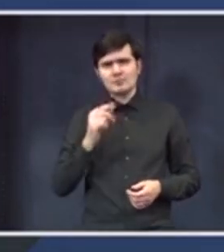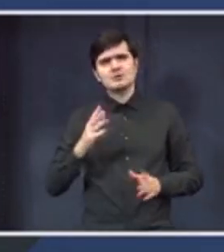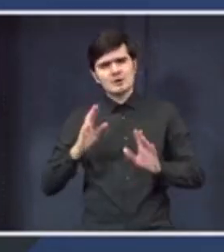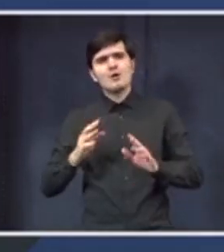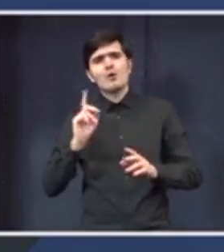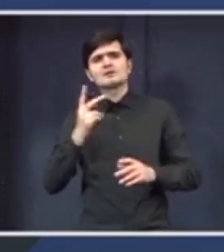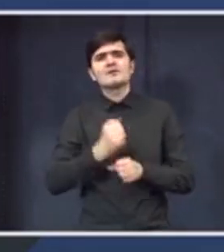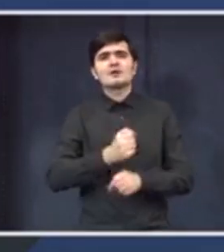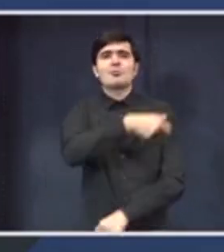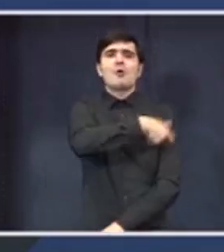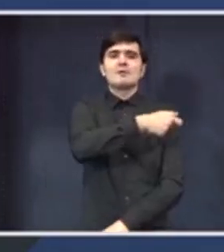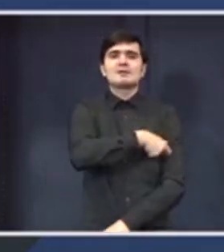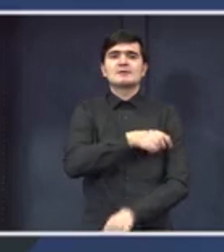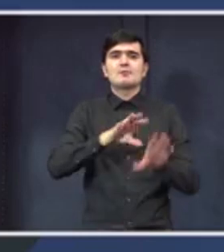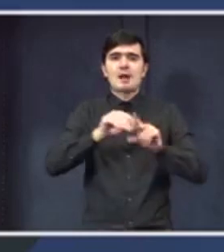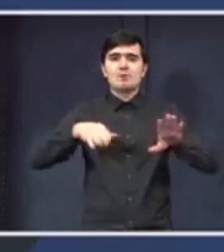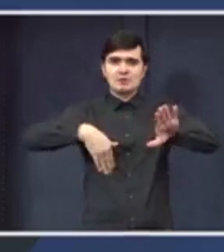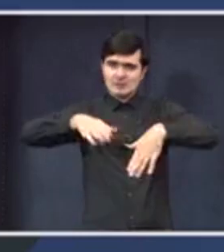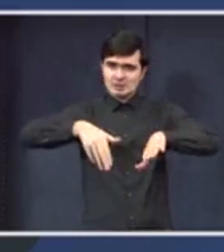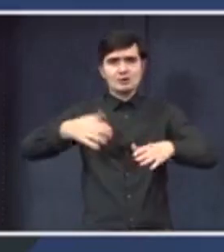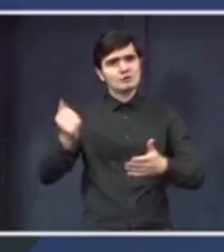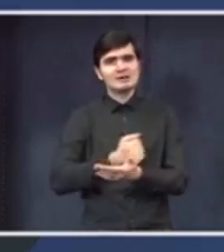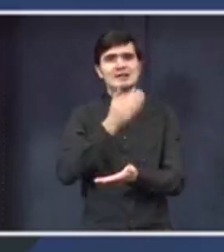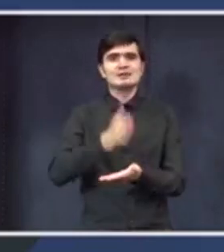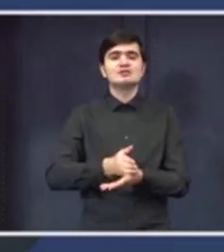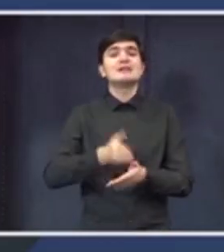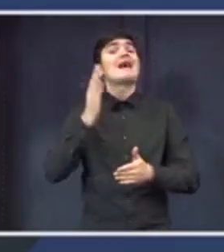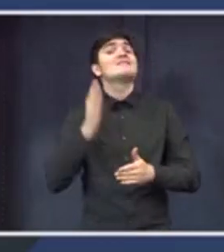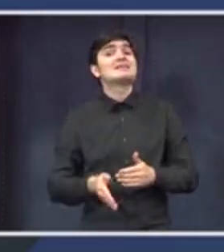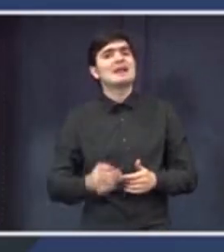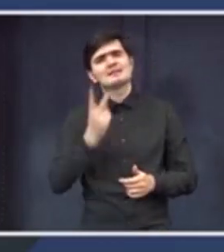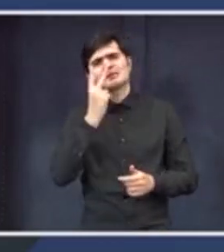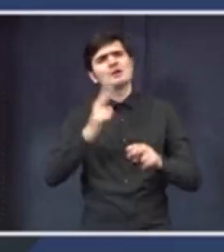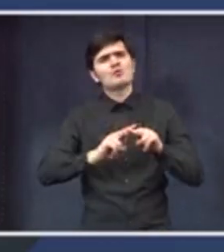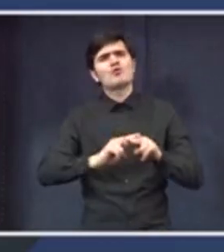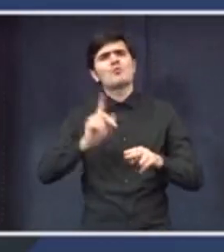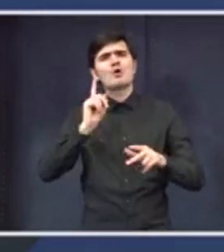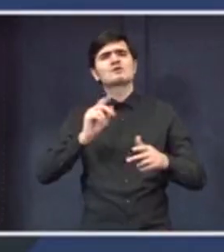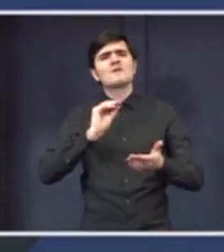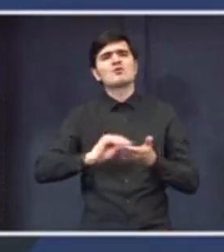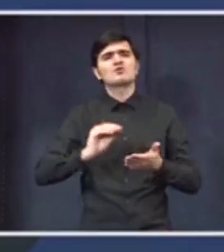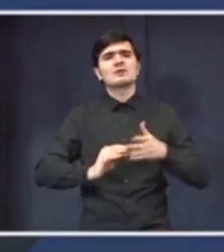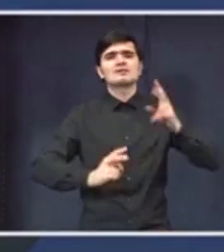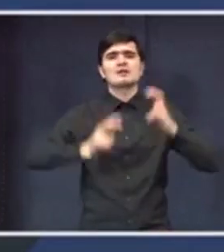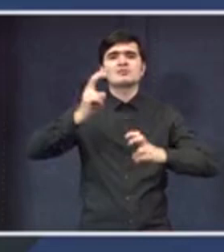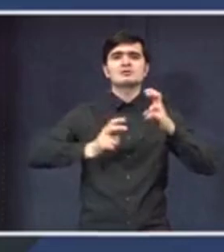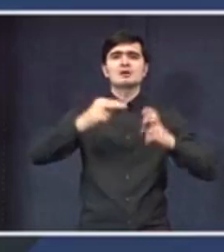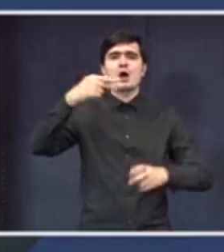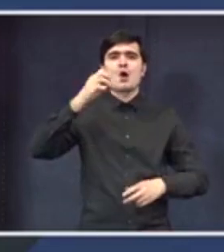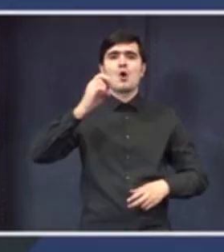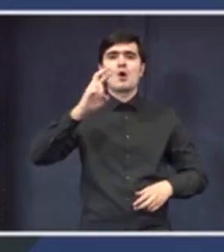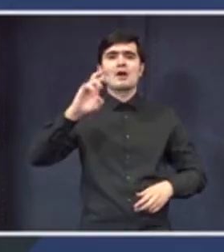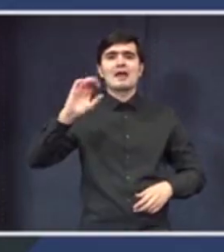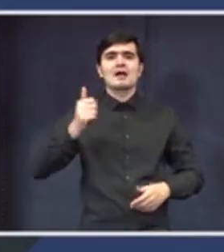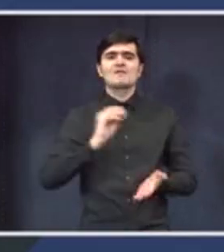fi un comitet interministerial care va lua o decizie la final. Vom vedea cum vor funcționa. Industria Horeca funcționează în